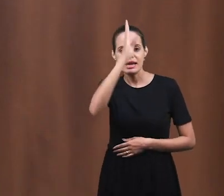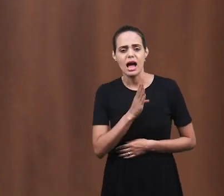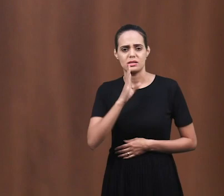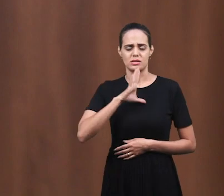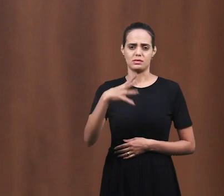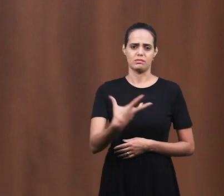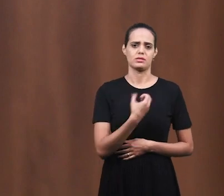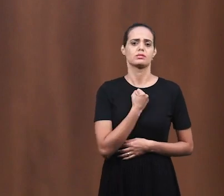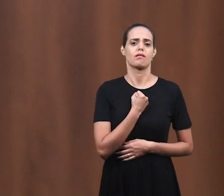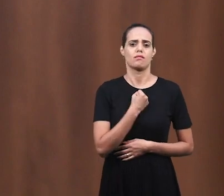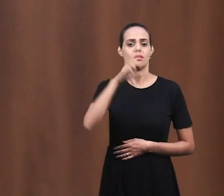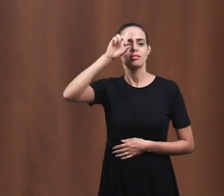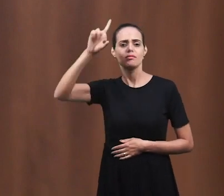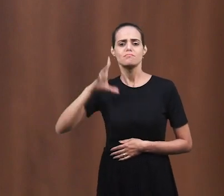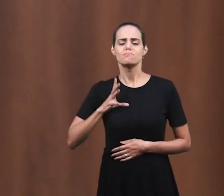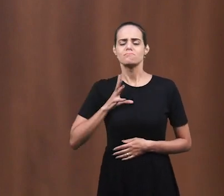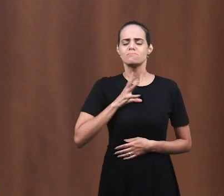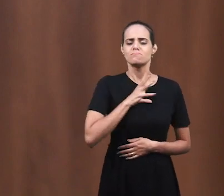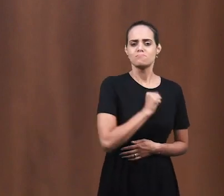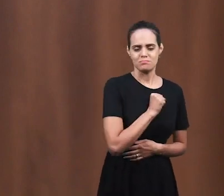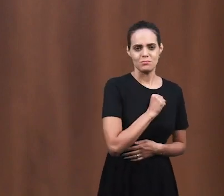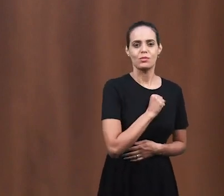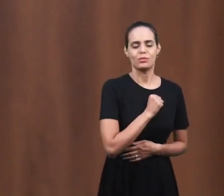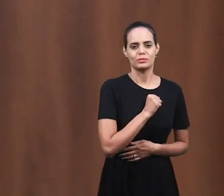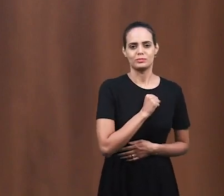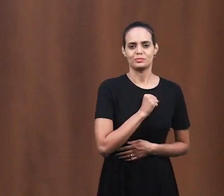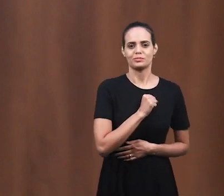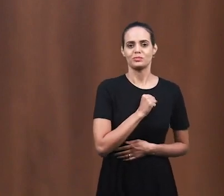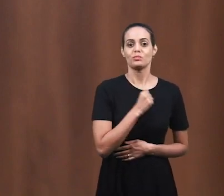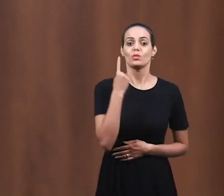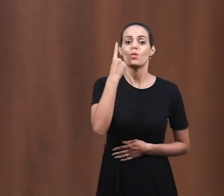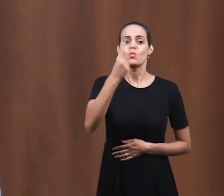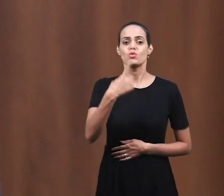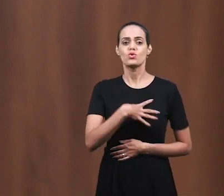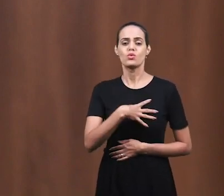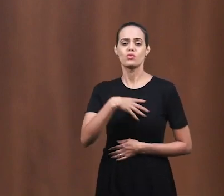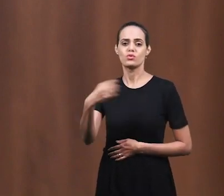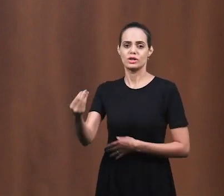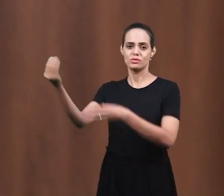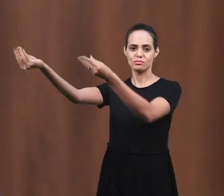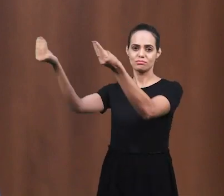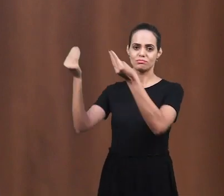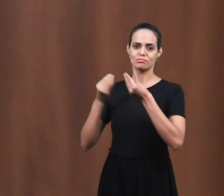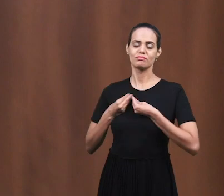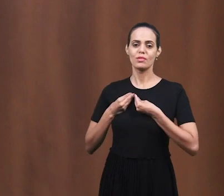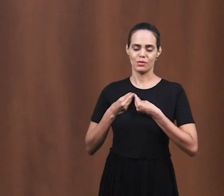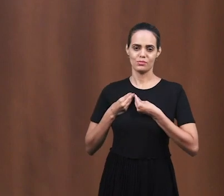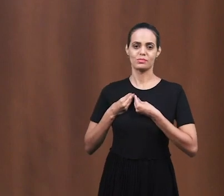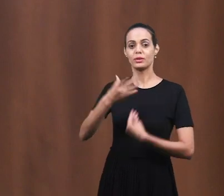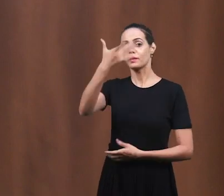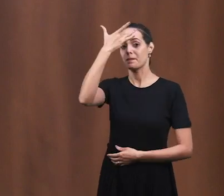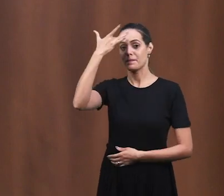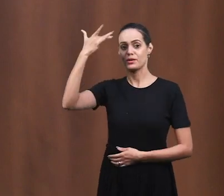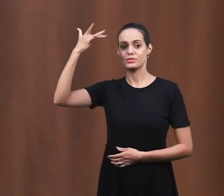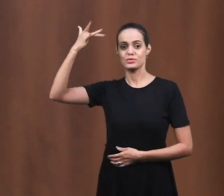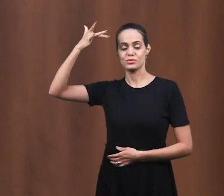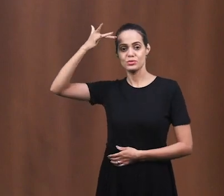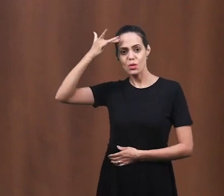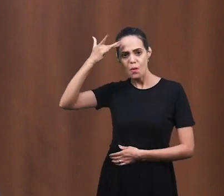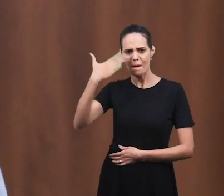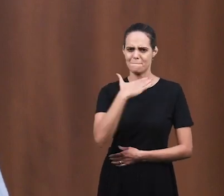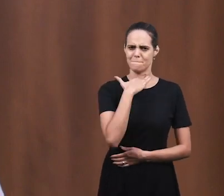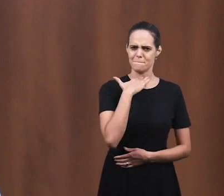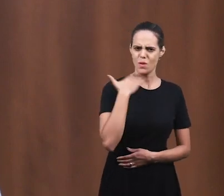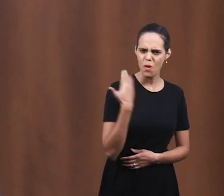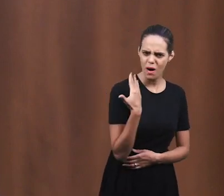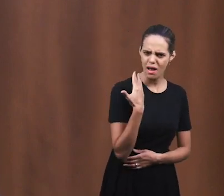aimés tellement qu'il nous a donné son Fils unique, afin que toutes les personnes qui croient en lui ne